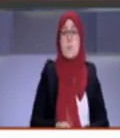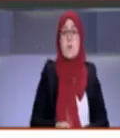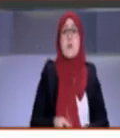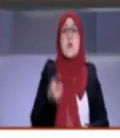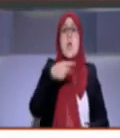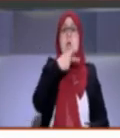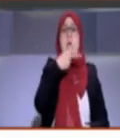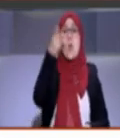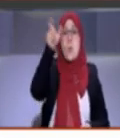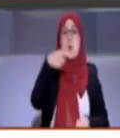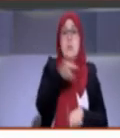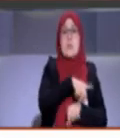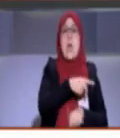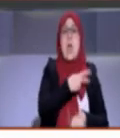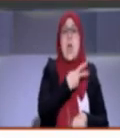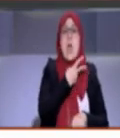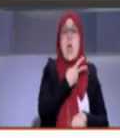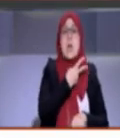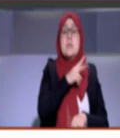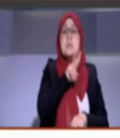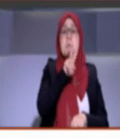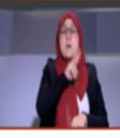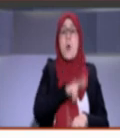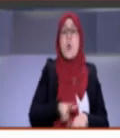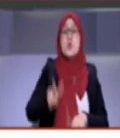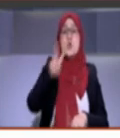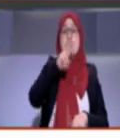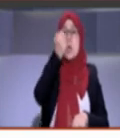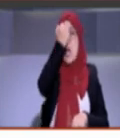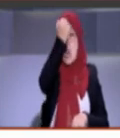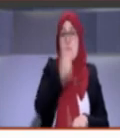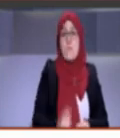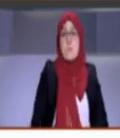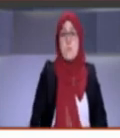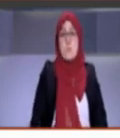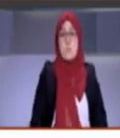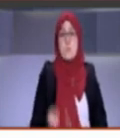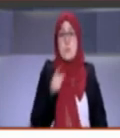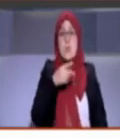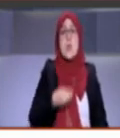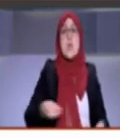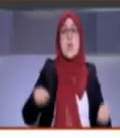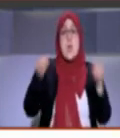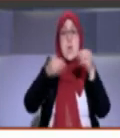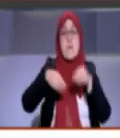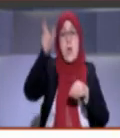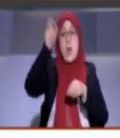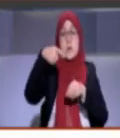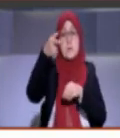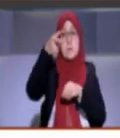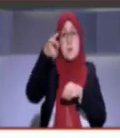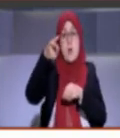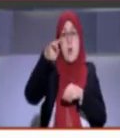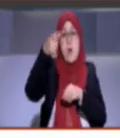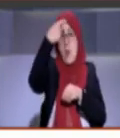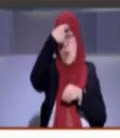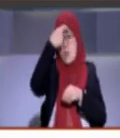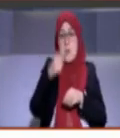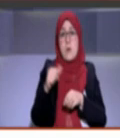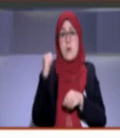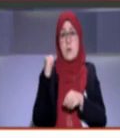2799 حالة. وأشار معهد روبرت كوخ في ألمانيا إلى ارتفاع في عدد الإصابات خلال 24 ساعة